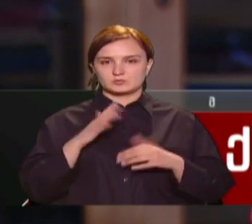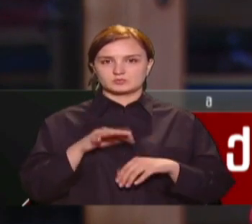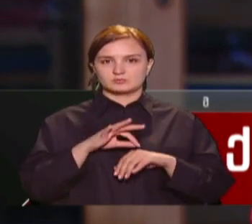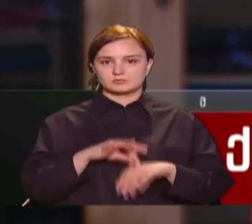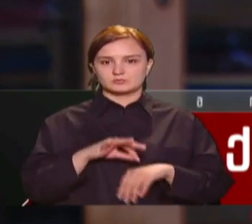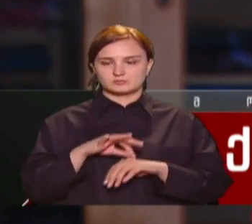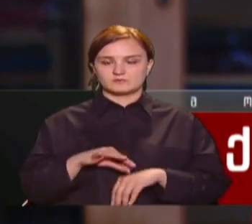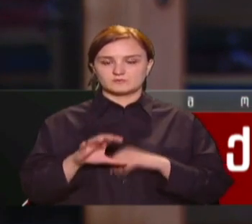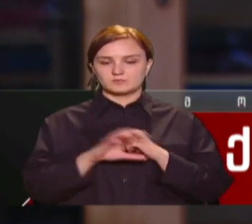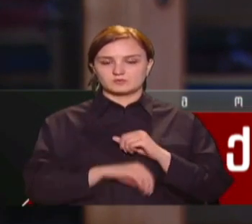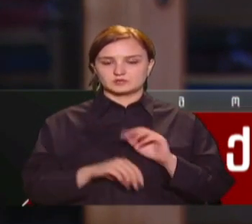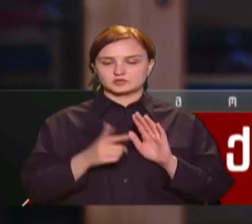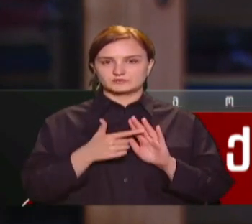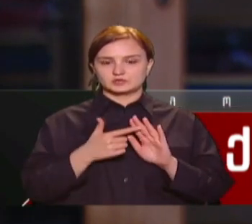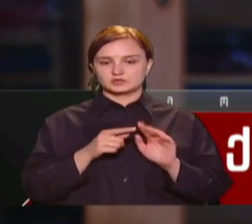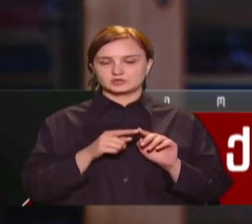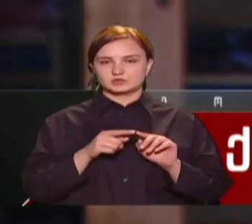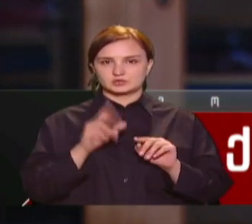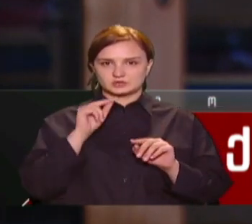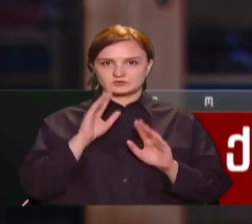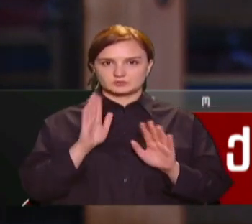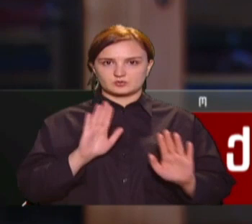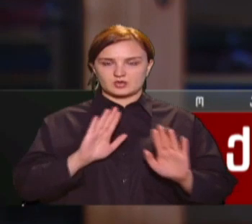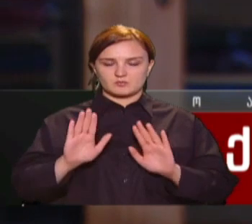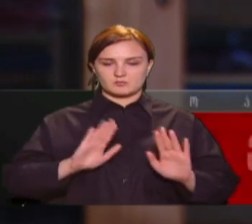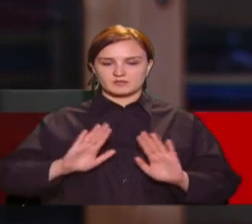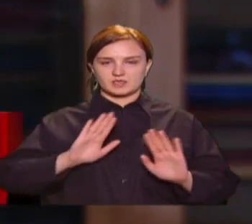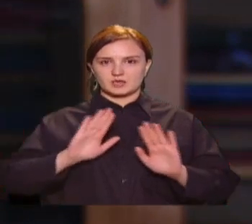ჩაატარებენ. ბოლოს 7-ში უკვე იქნება გამოფენა